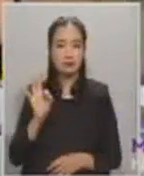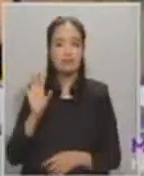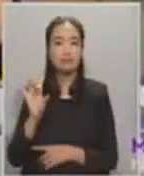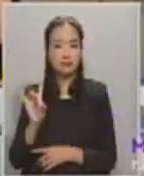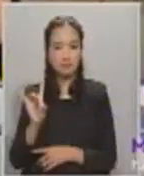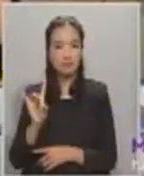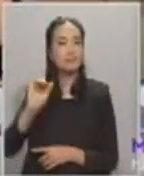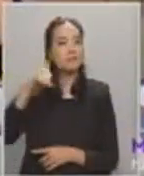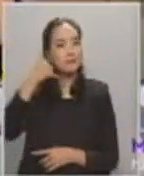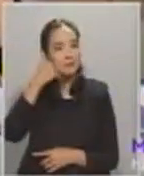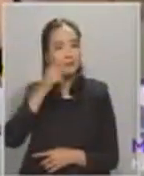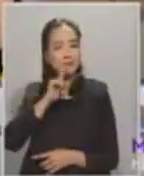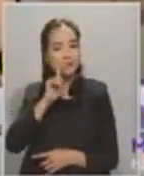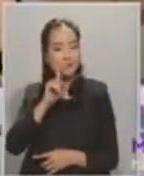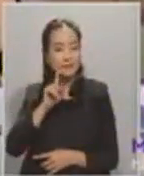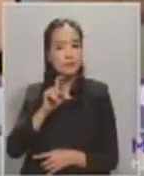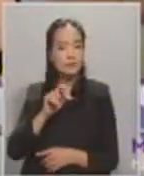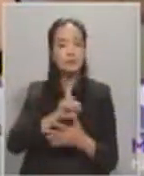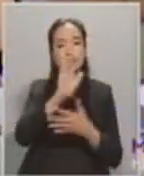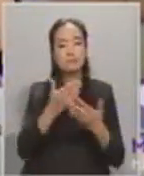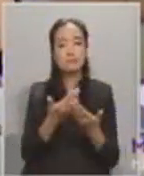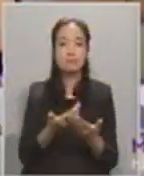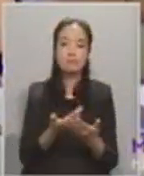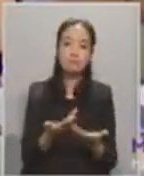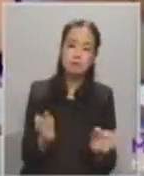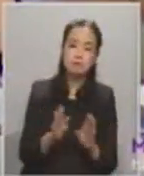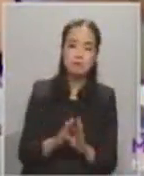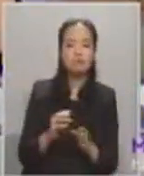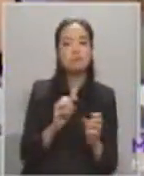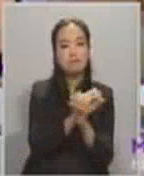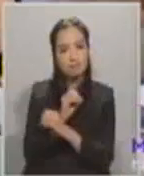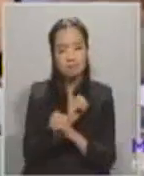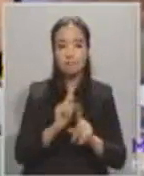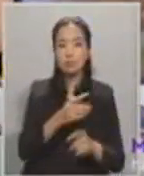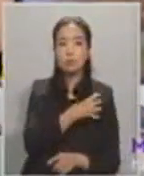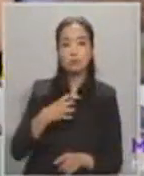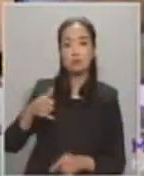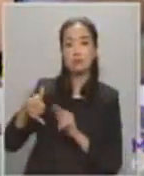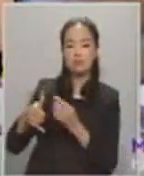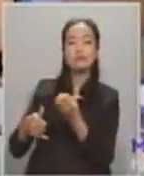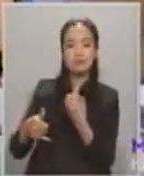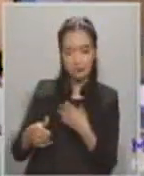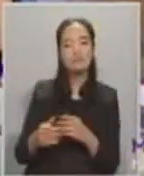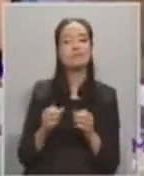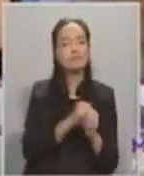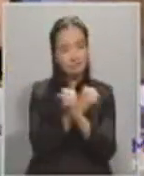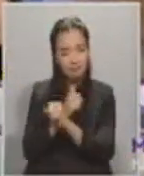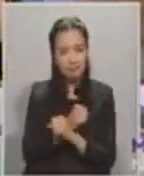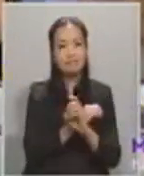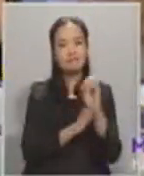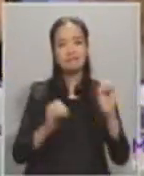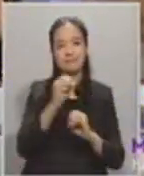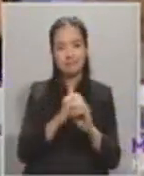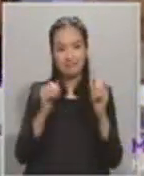001 9055336415698นะครับก็โทรศัพท์ไปสอบถามความปลอดภัยกันได้แต่ท่านทูตก็ยืนยันนะครับว่าคนไทยในตุรกีปลอดภัยไม่ได้รับผลกระทบแต่อย่างใดนะครับ ฟังแล้ว